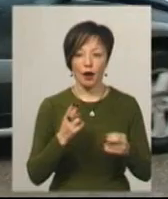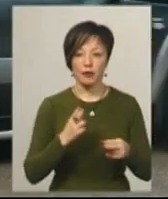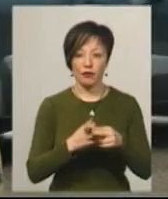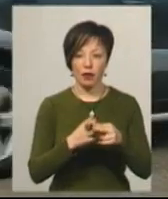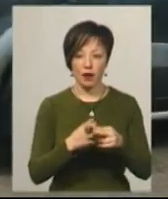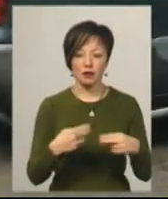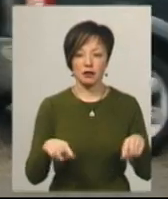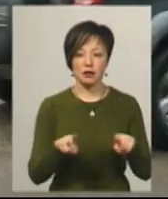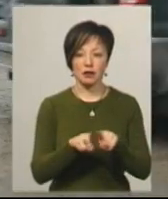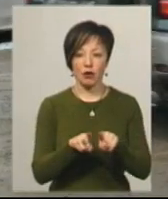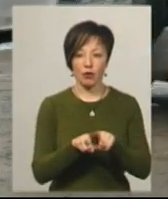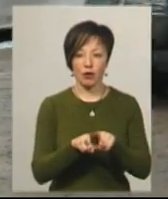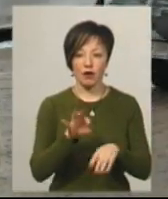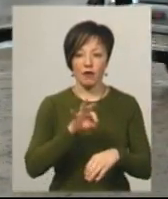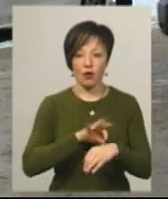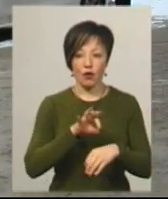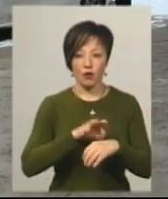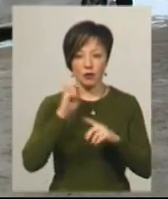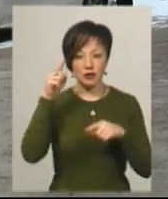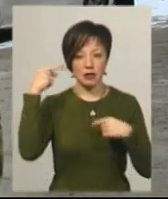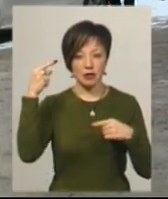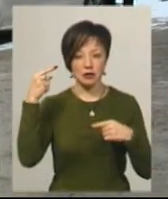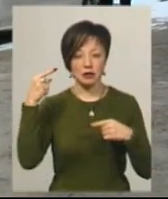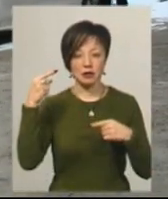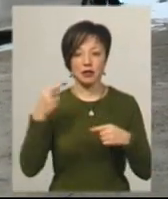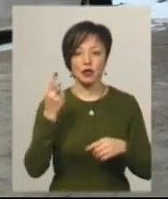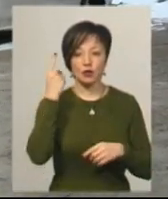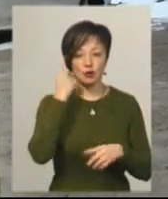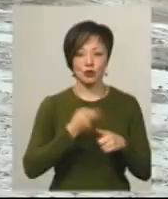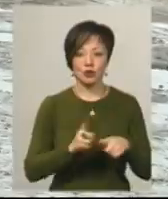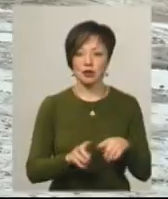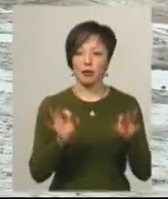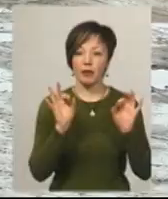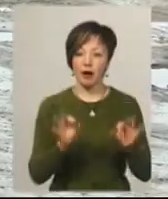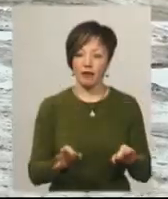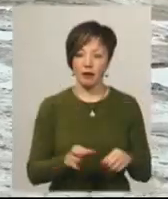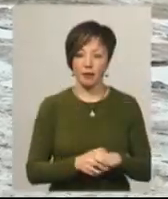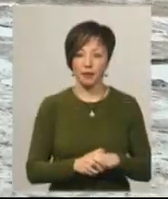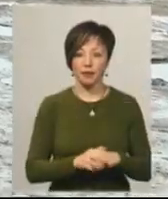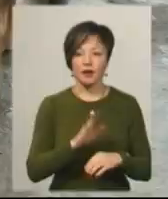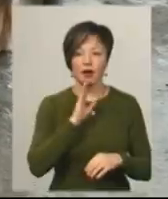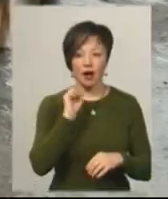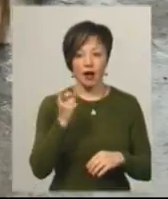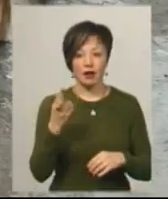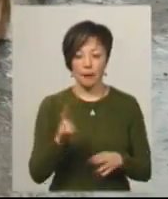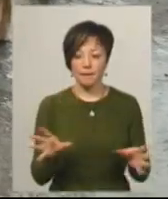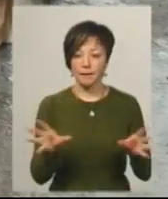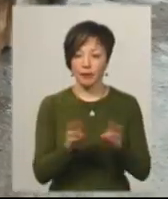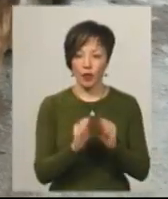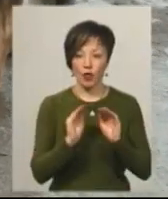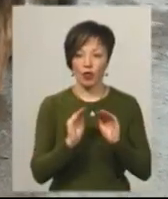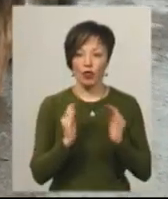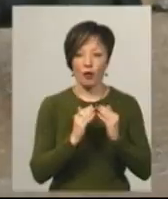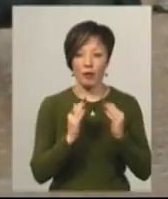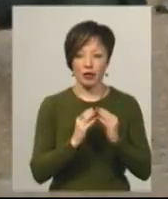від такої хвороби, як сказ. Тому я думаю, що це правильно. Анна Толстіхіна прийшла з домашніми улюбленцями –